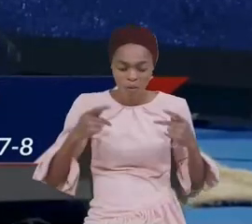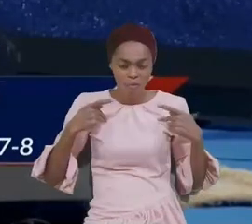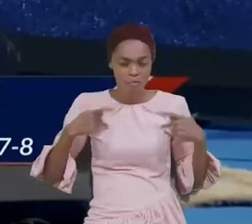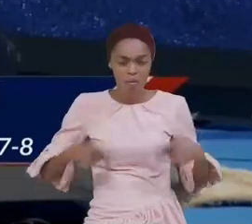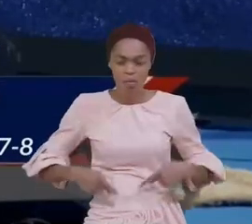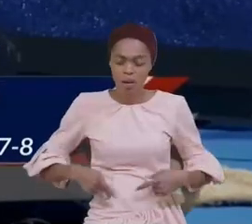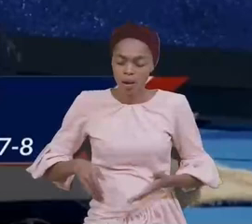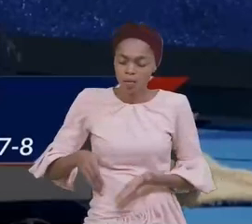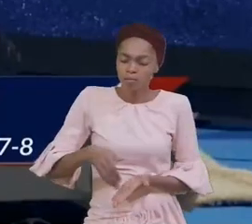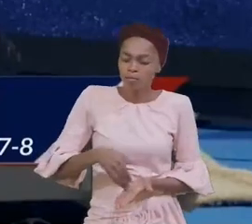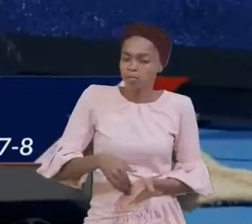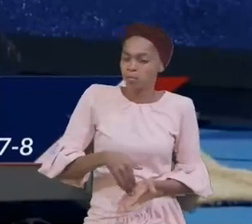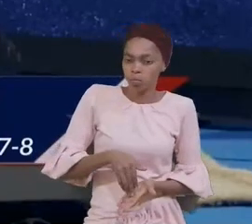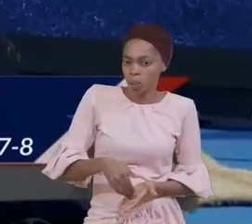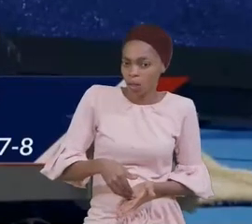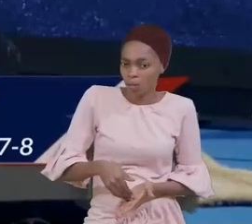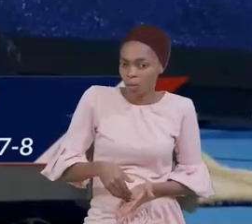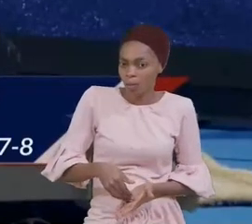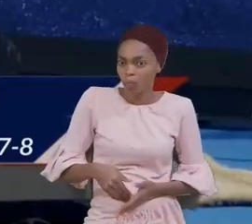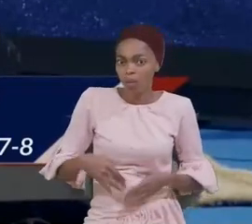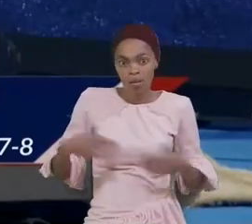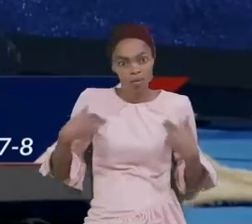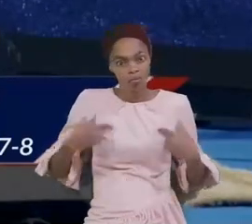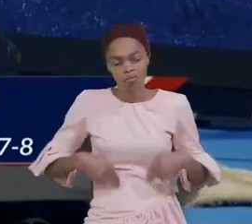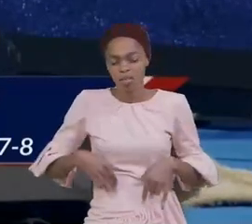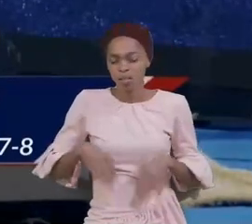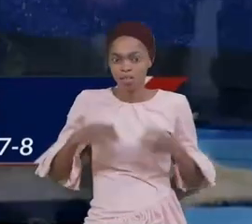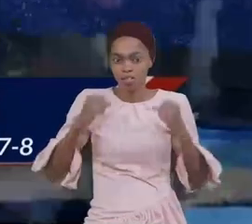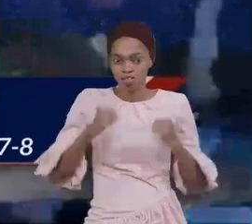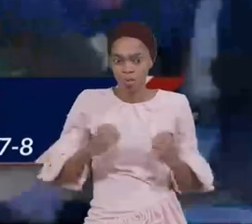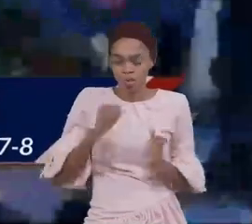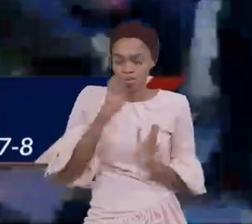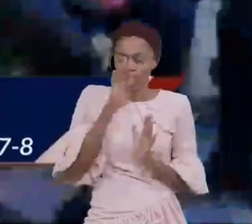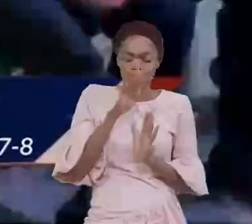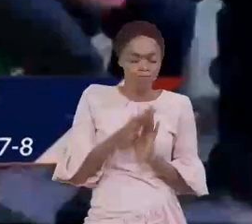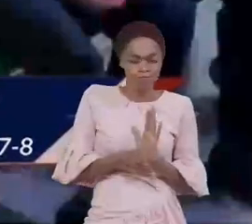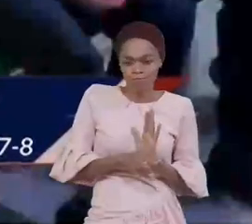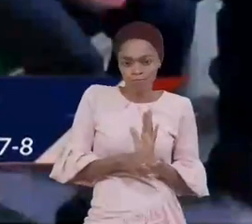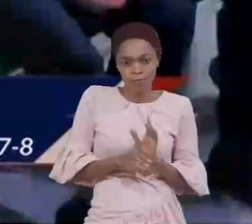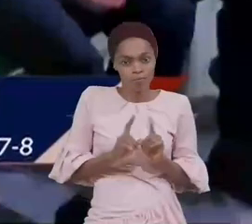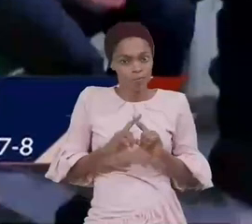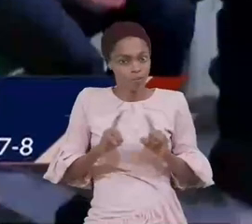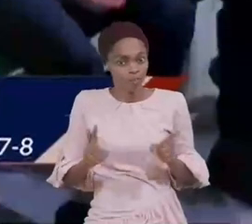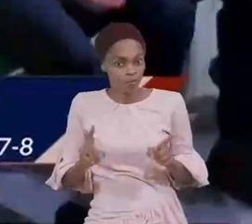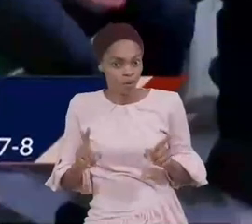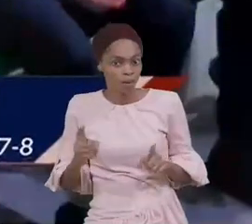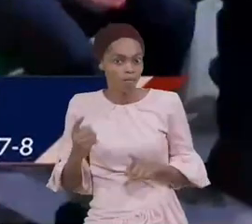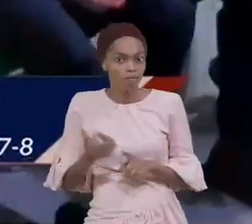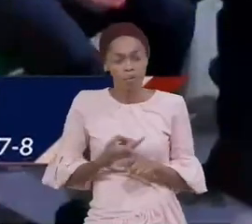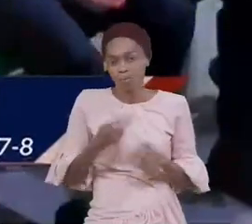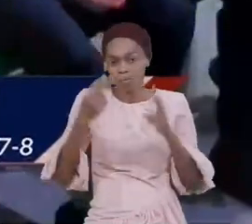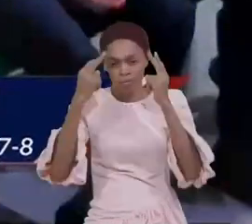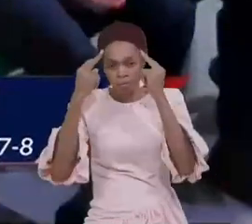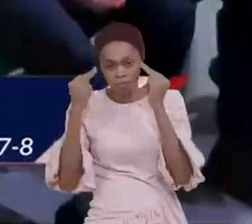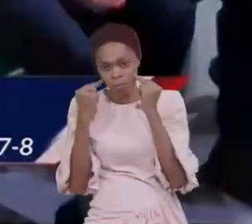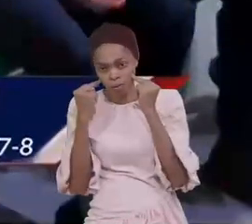faible. Physiquement, sa force baissait, contrairement à l'expérience de